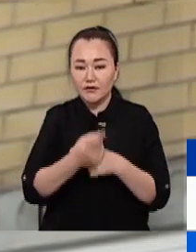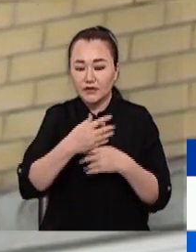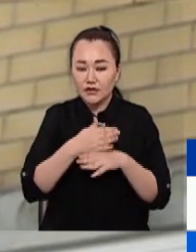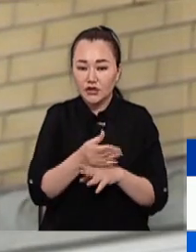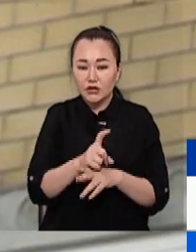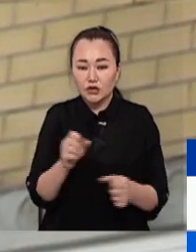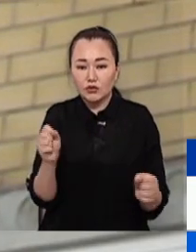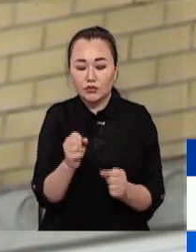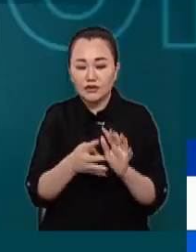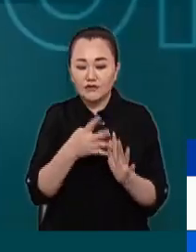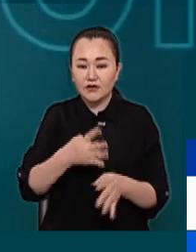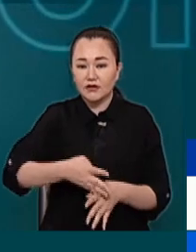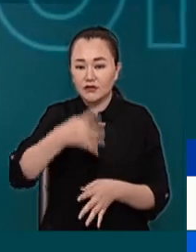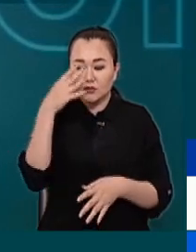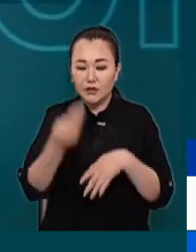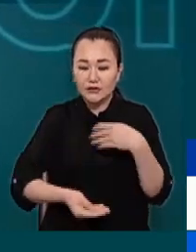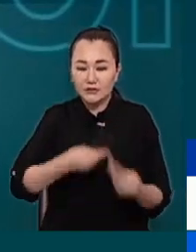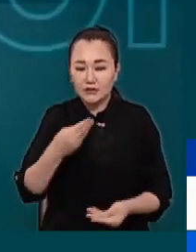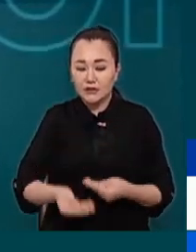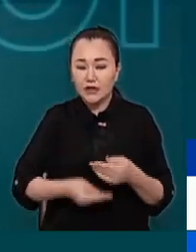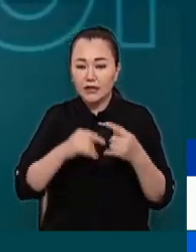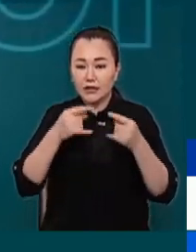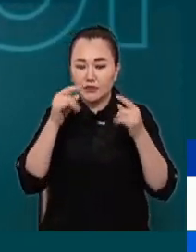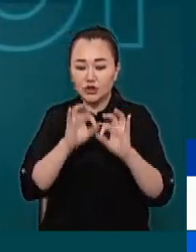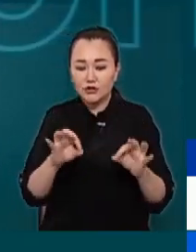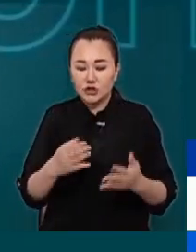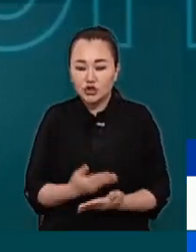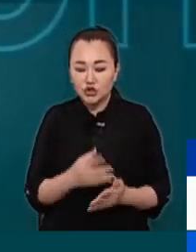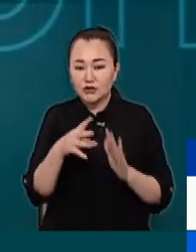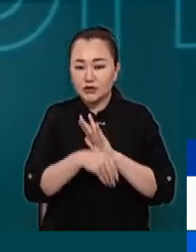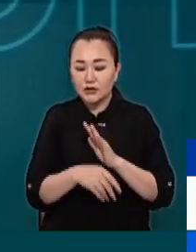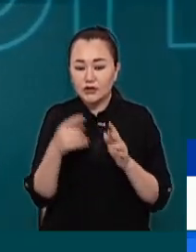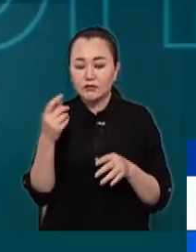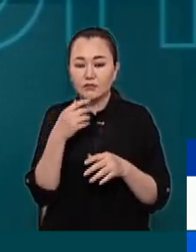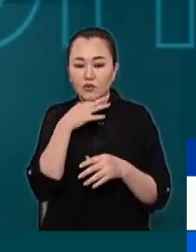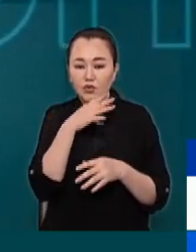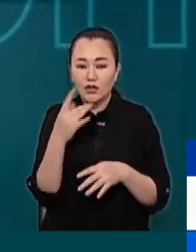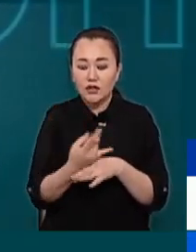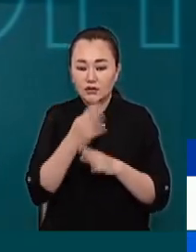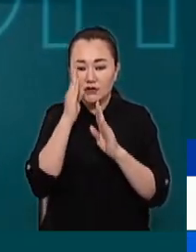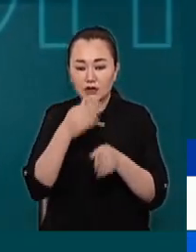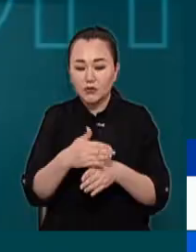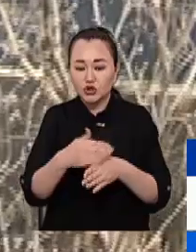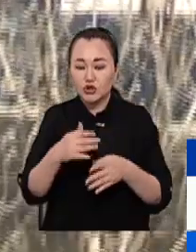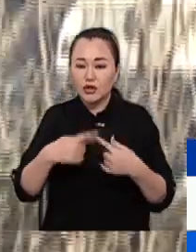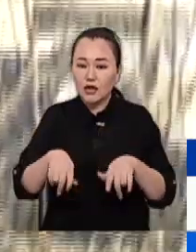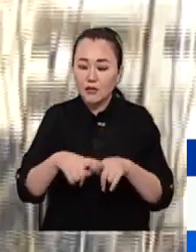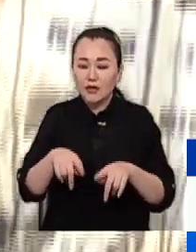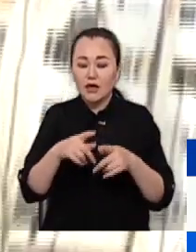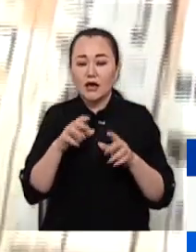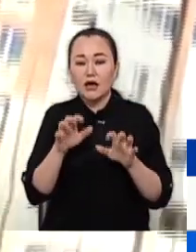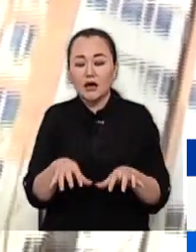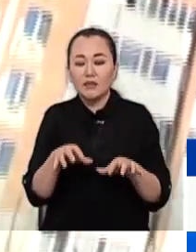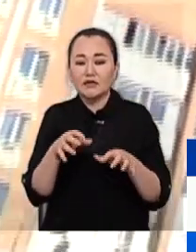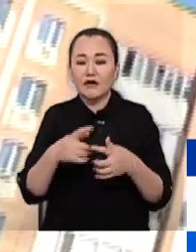этой зимой с 9 этажа посыпались кирпичи, рассказывают жильцы. Они неоднократно обращались в ипотечную компанию. Представители